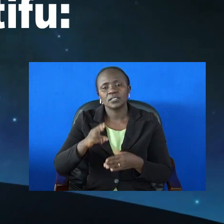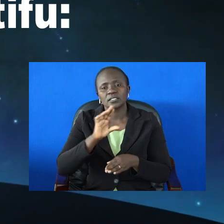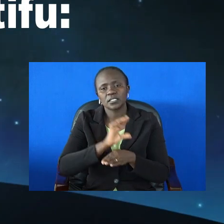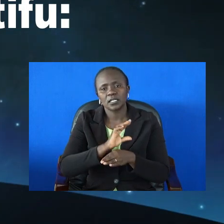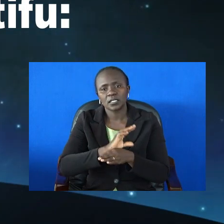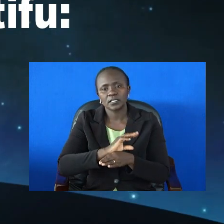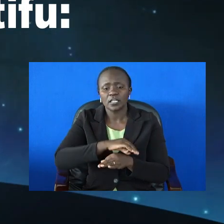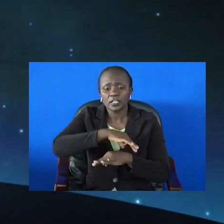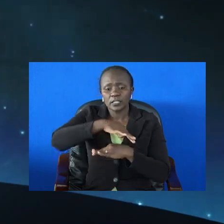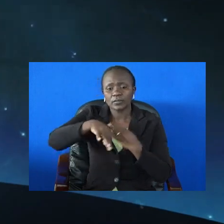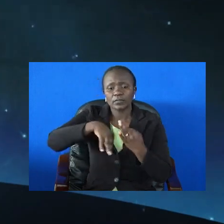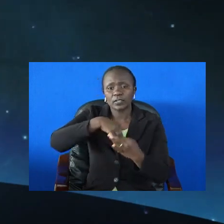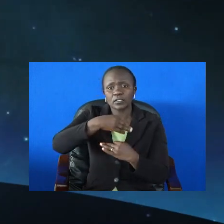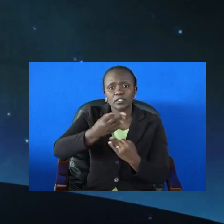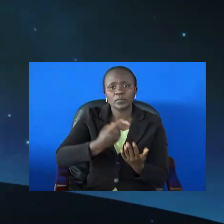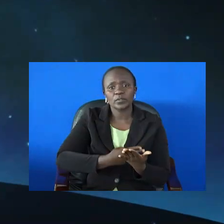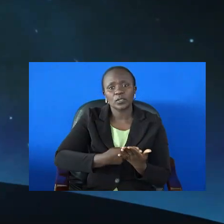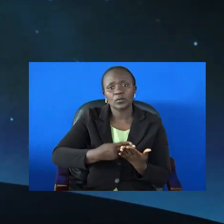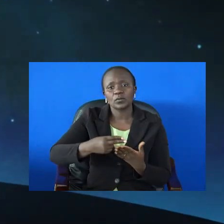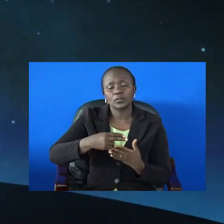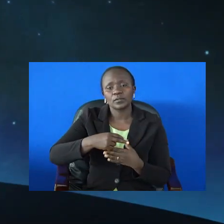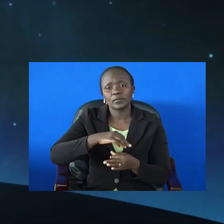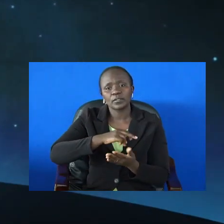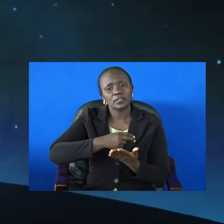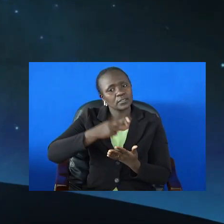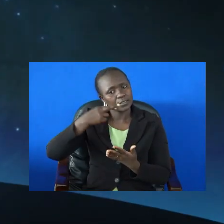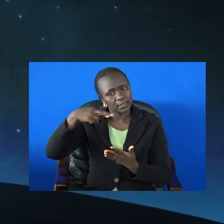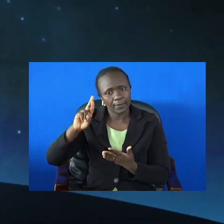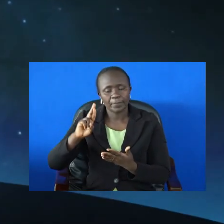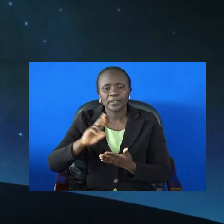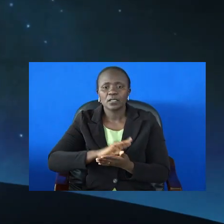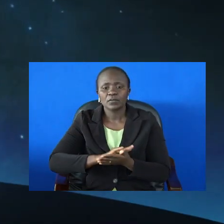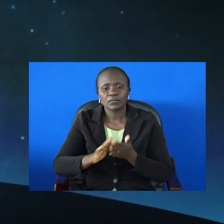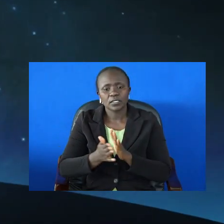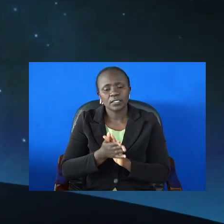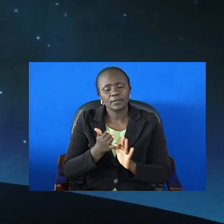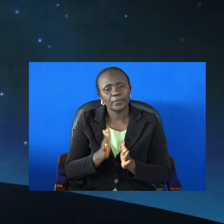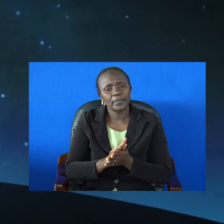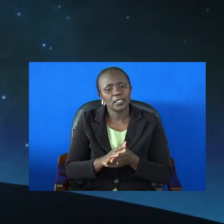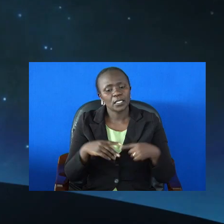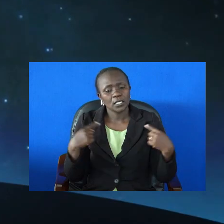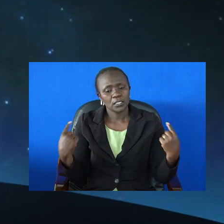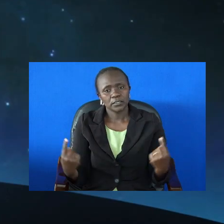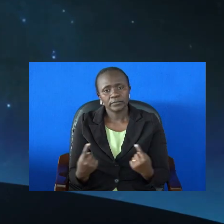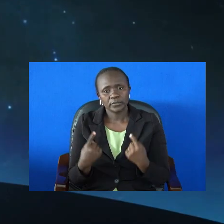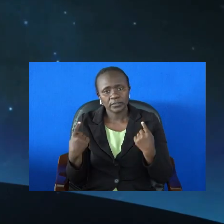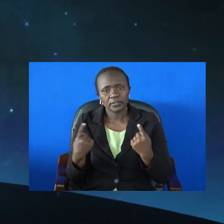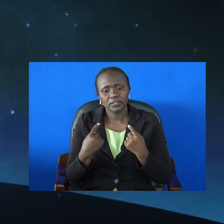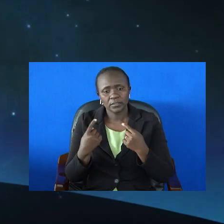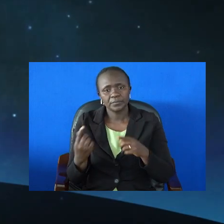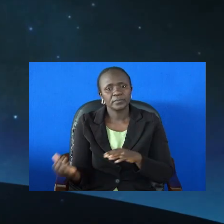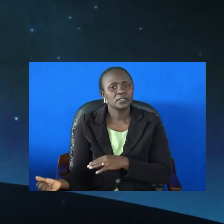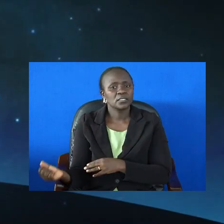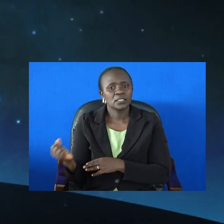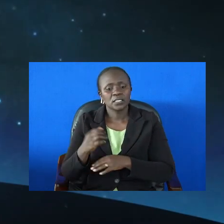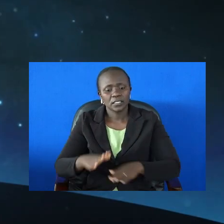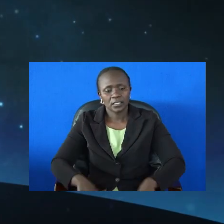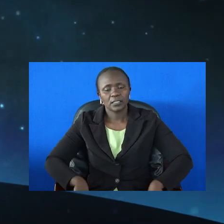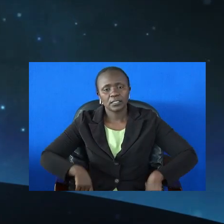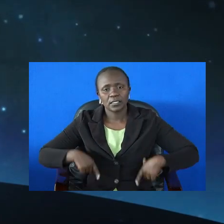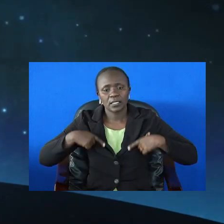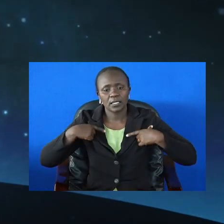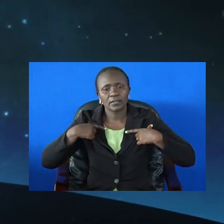Roho Mtakatifu, kanisa takatifu lililo moja, ushirika wa takatifu, ondoleo la